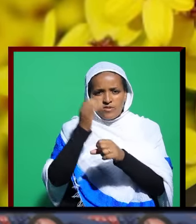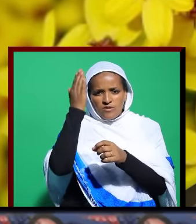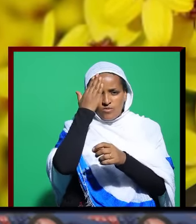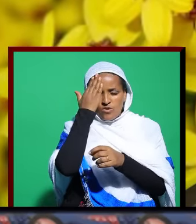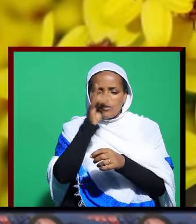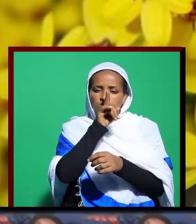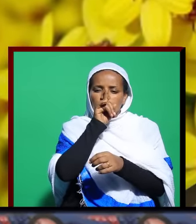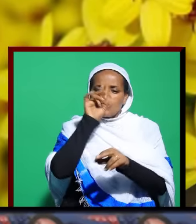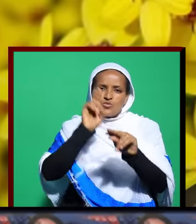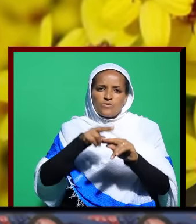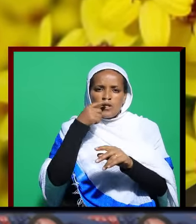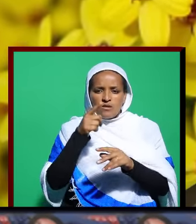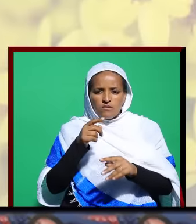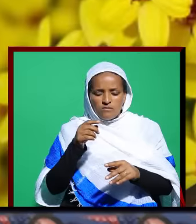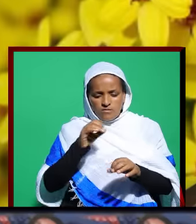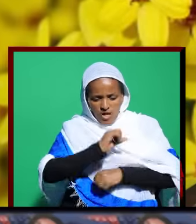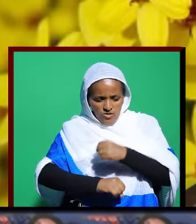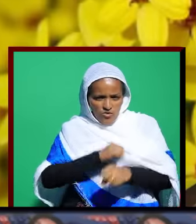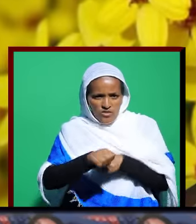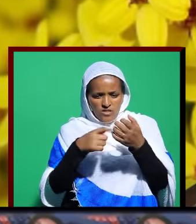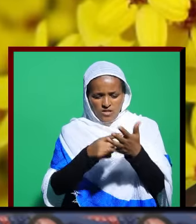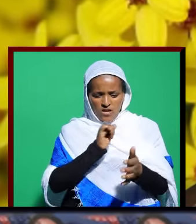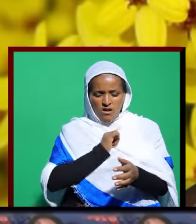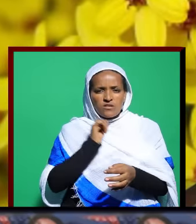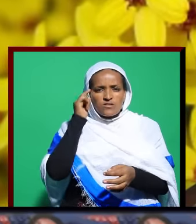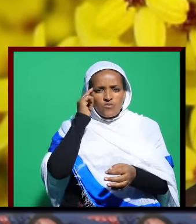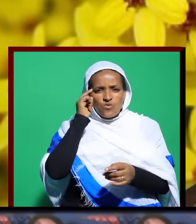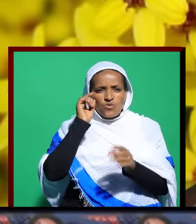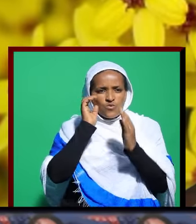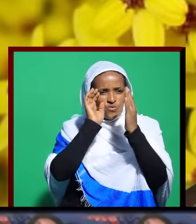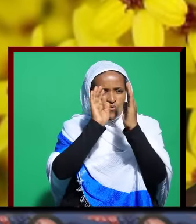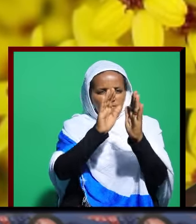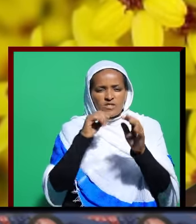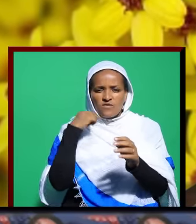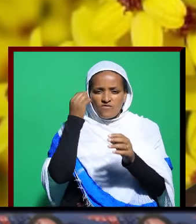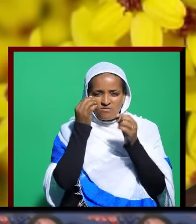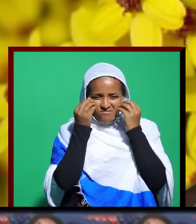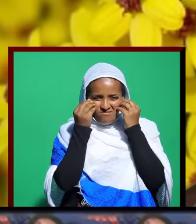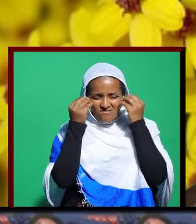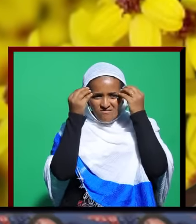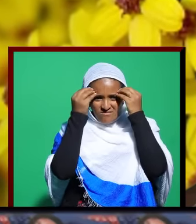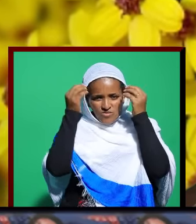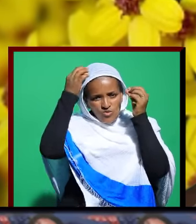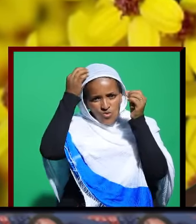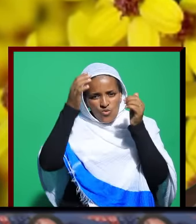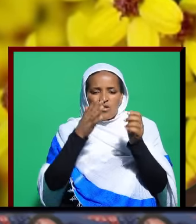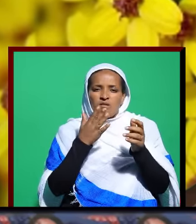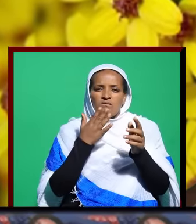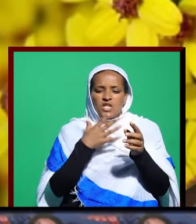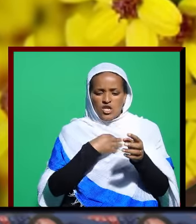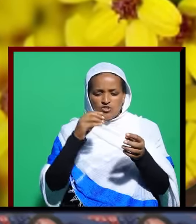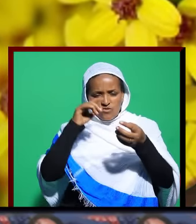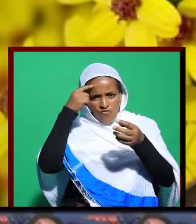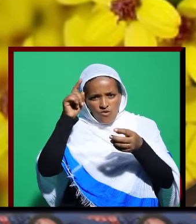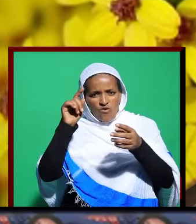እድሜ ስለሚታወቀኝ አርፈሽ ቁጭ በይ አለኛል። ያስጨንቃቸዋል፣ ስለ ራሳቸው ያስባሉ፣ ስለ ፊታቸው መጨማደድ፣ ስለ ጸጉራቸው